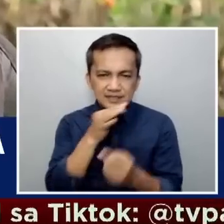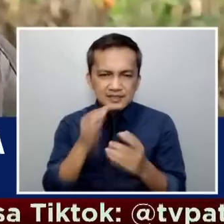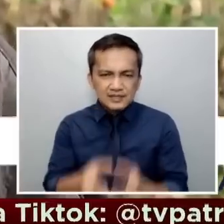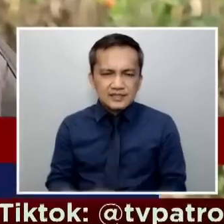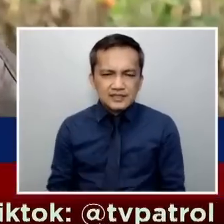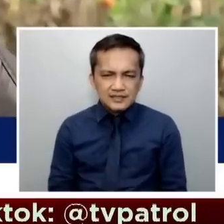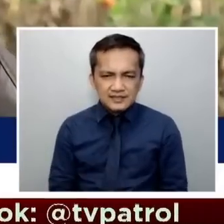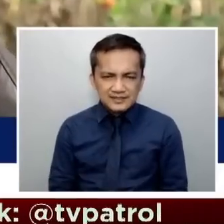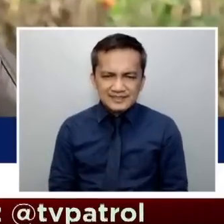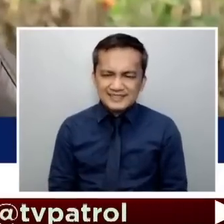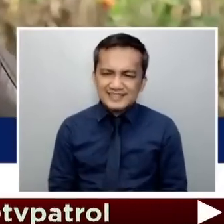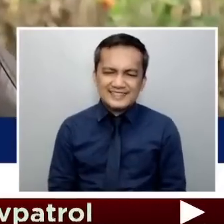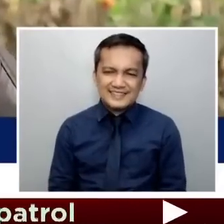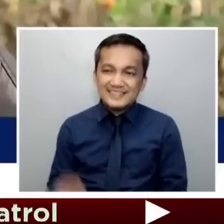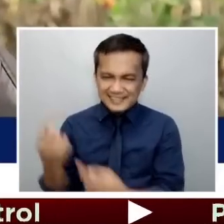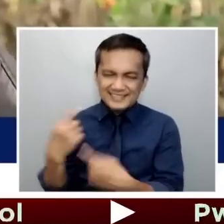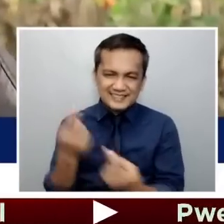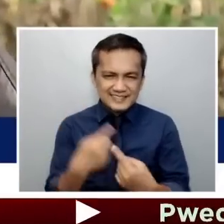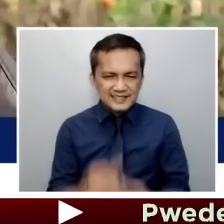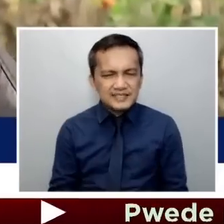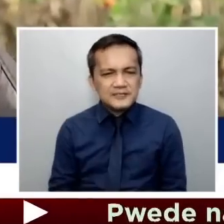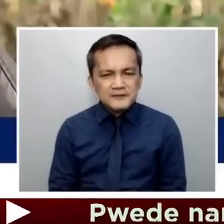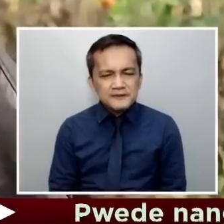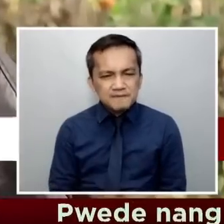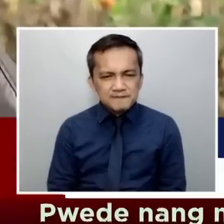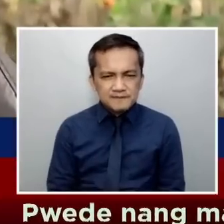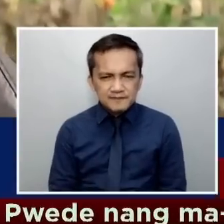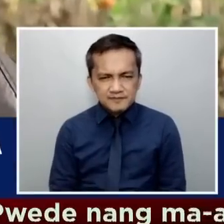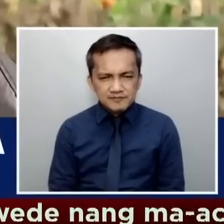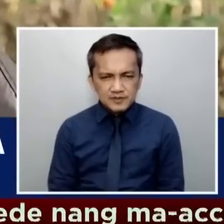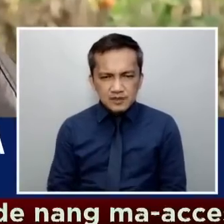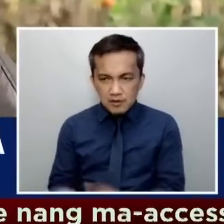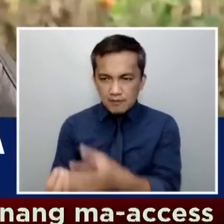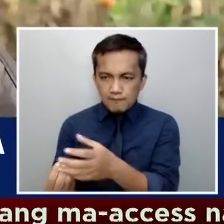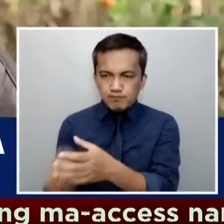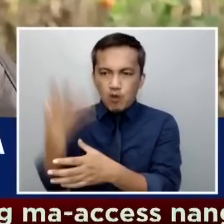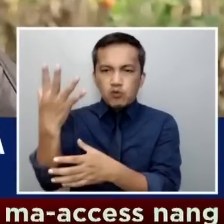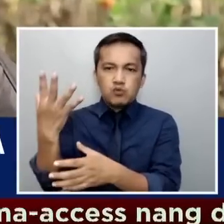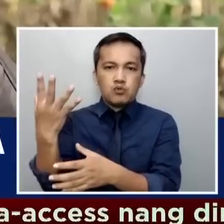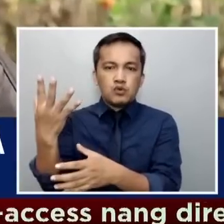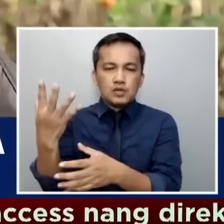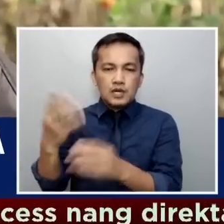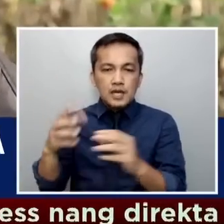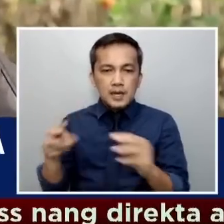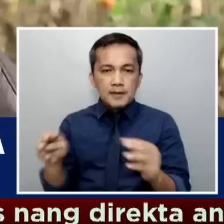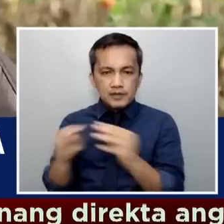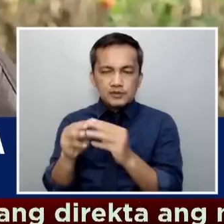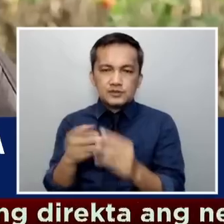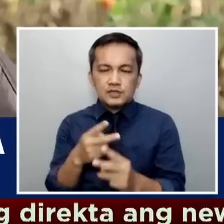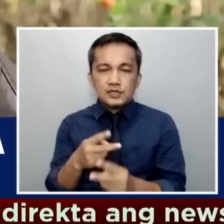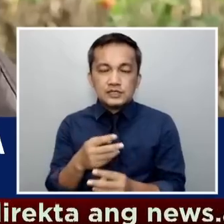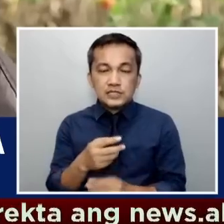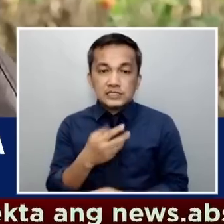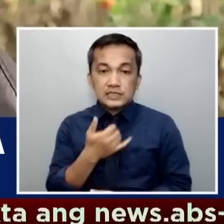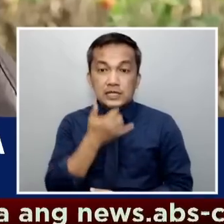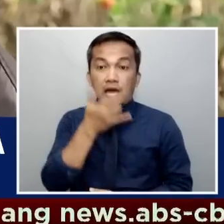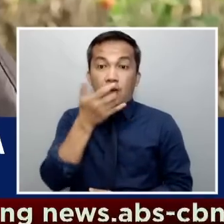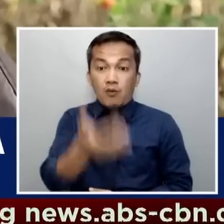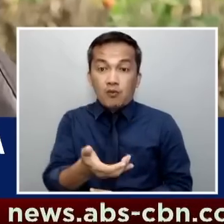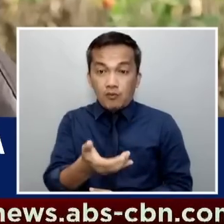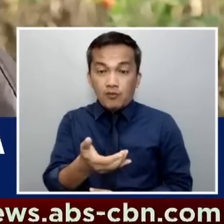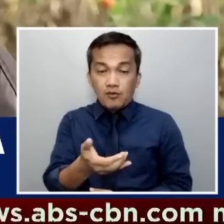kami. Pag nagputok ng mayon, sisigaw. Na ano yan, tanda